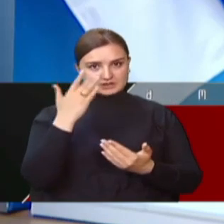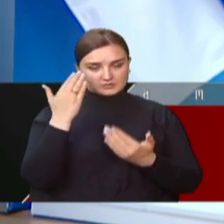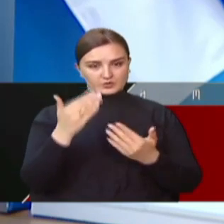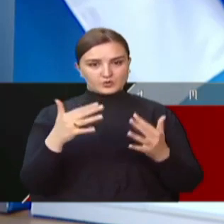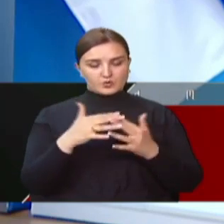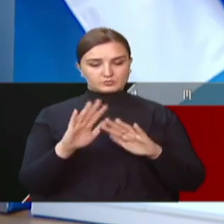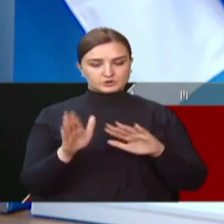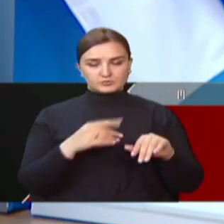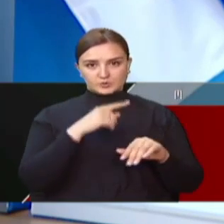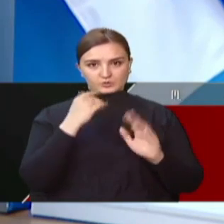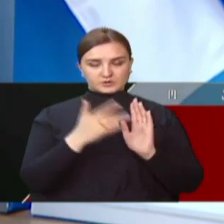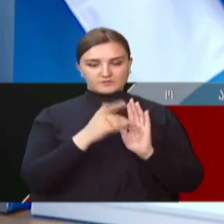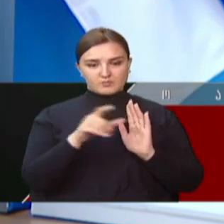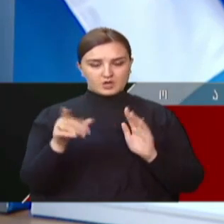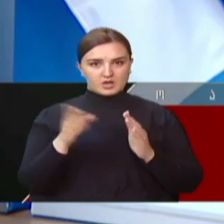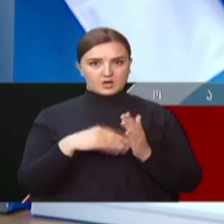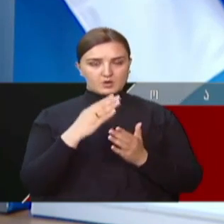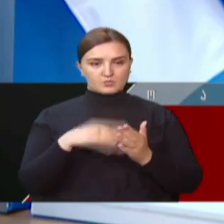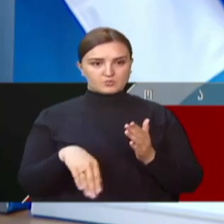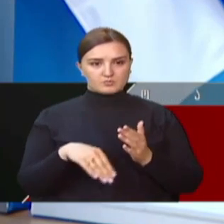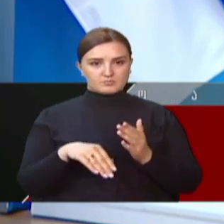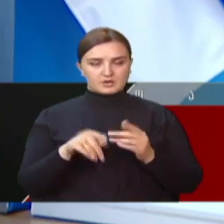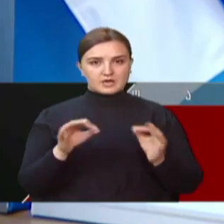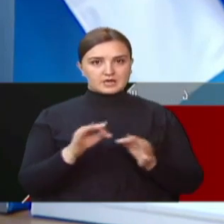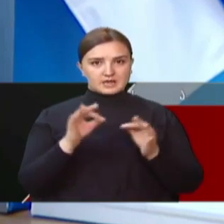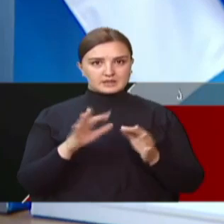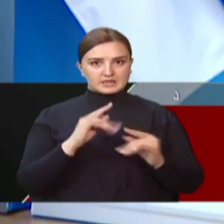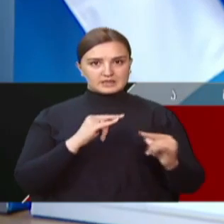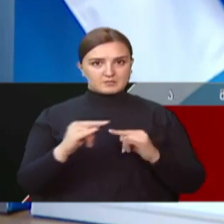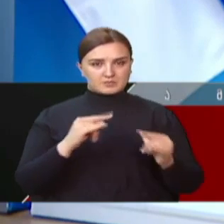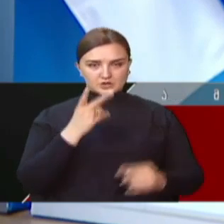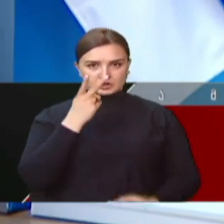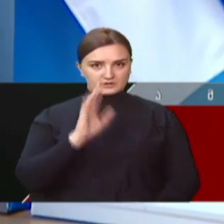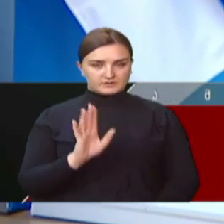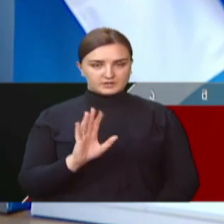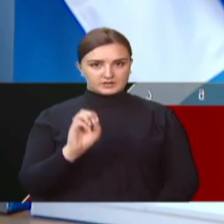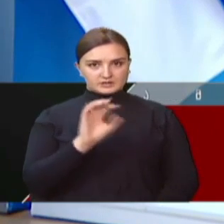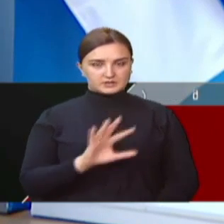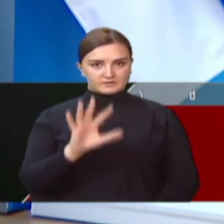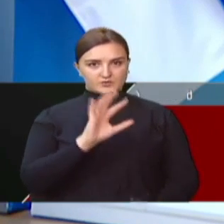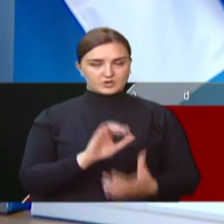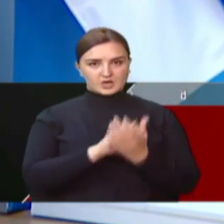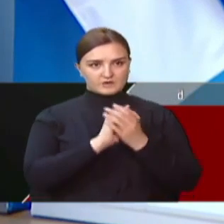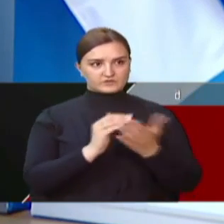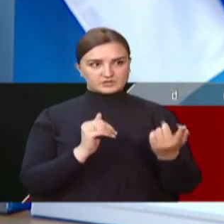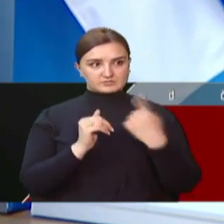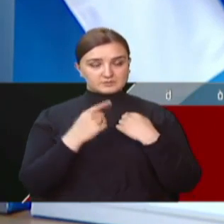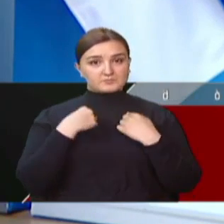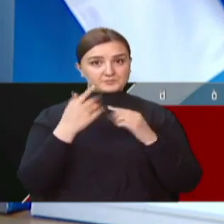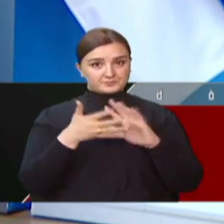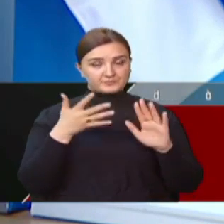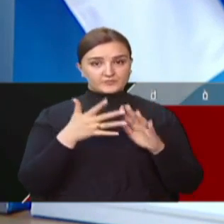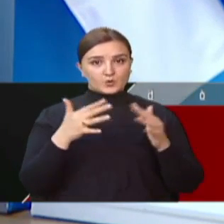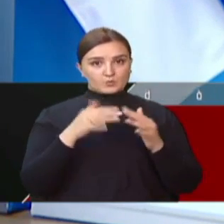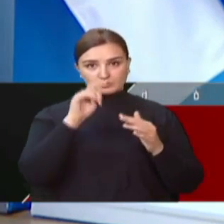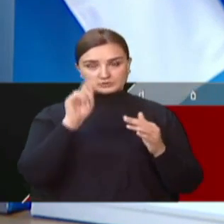ომის მერე რუსეთის მოქალაქეებს გააუქმა და მაშინ არავითარი დემარში არ გვინახავს ჩვენ ევროკავშირის მხრიდან. მესმის, რომ მაშინ არ იყო ომი